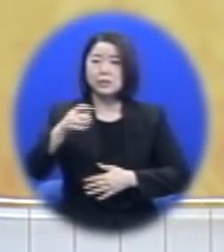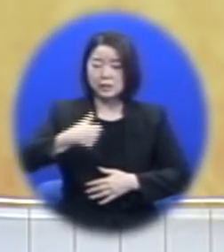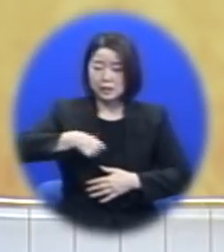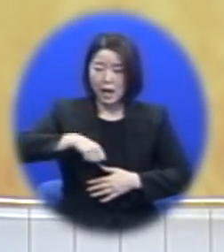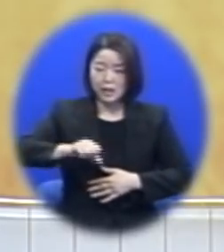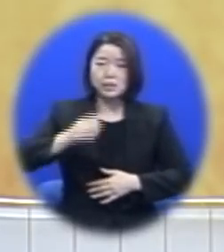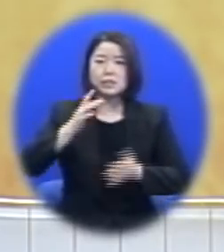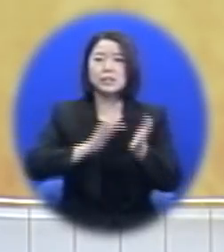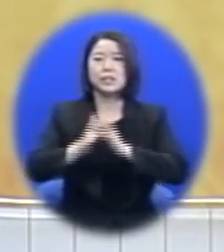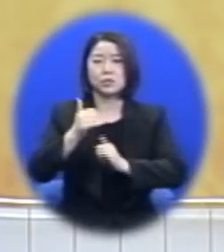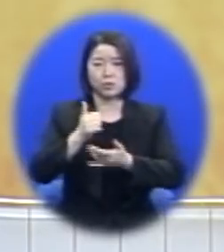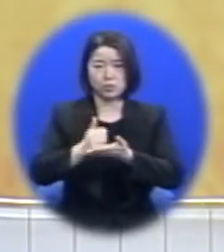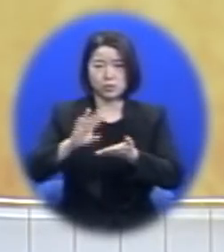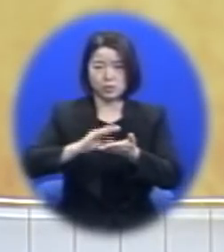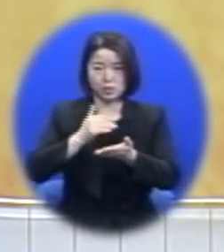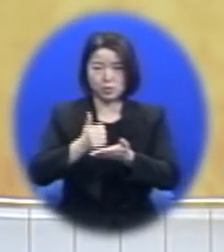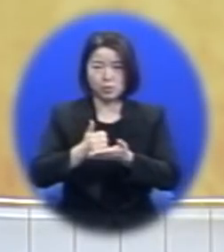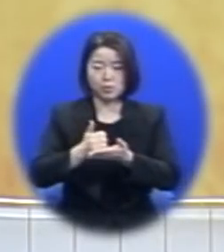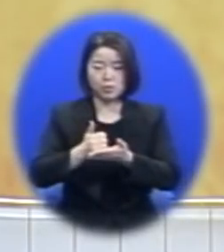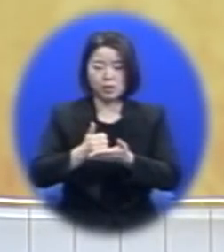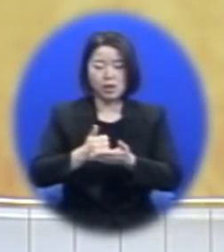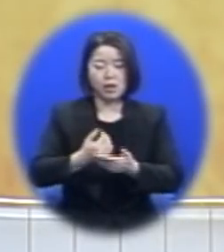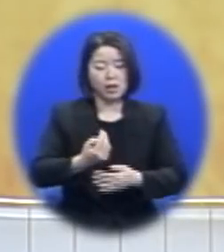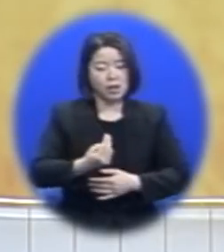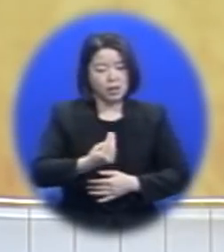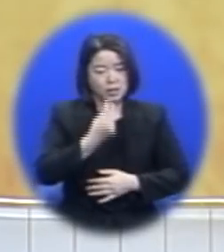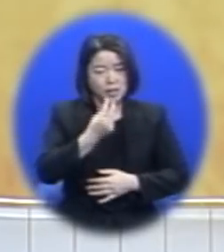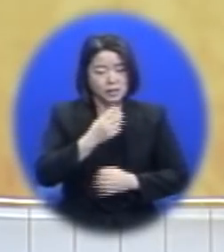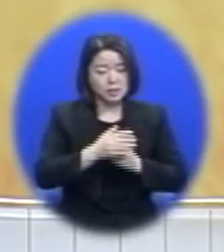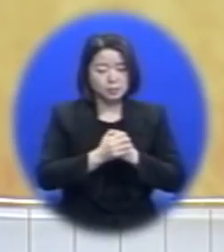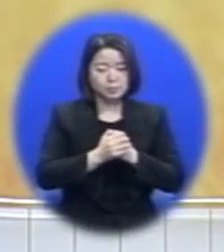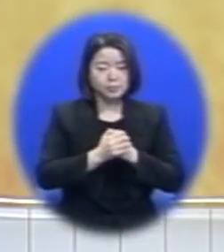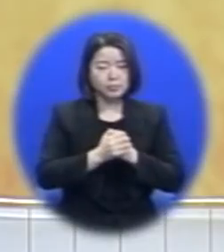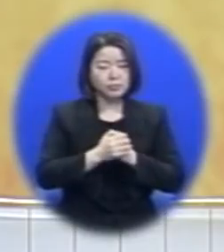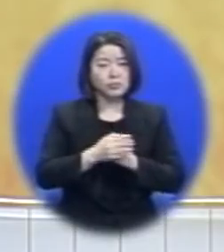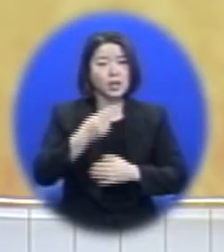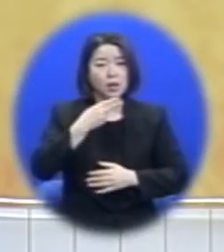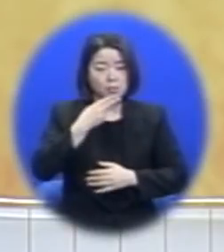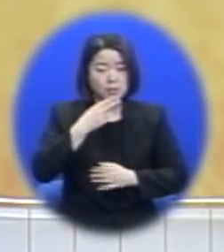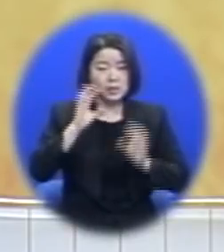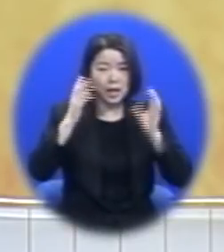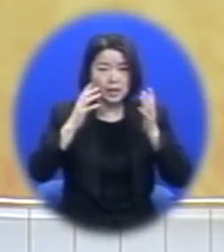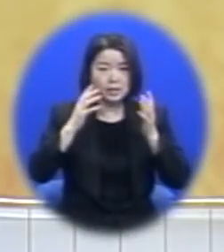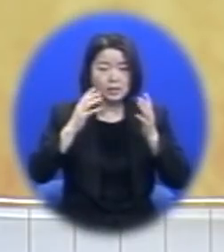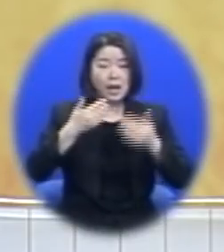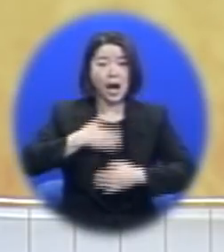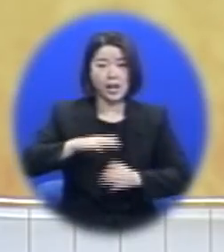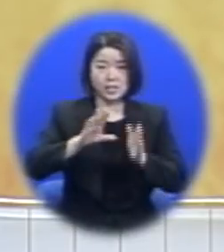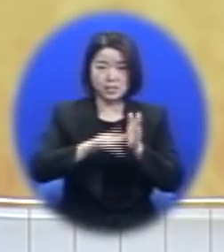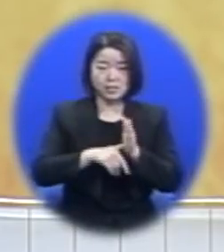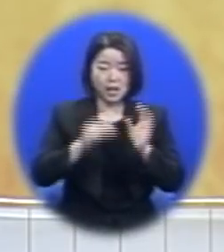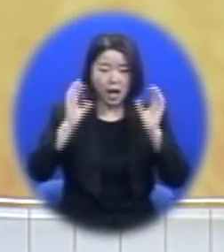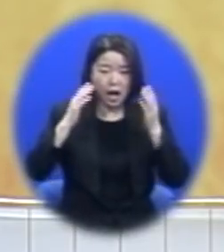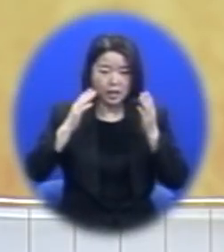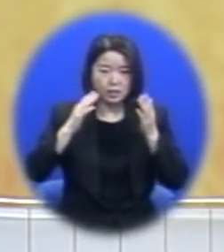그리스도였습니다. 사실 살 수 없는 아이라는 것을 처음 알았을 때 아이를 지울까 하는